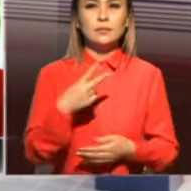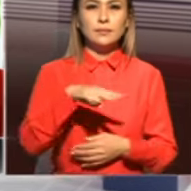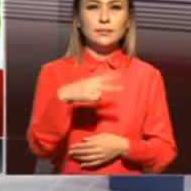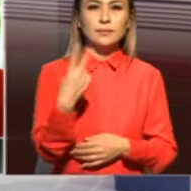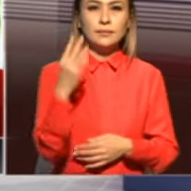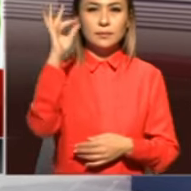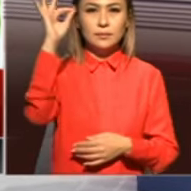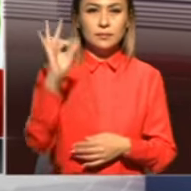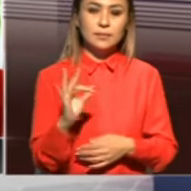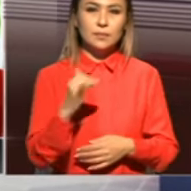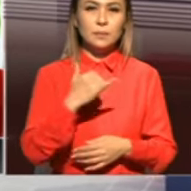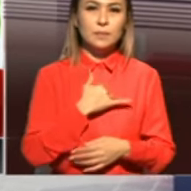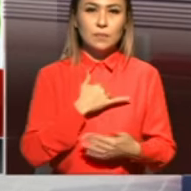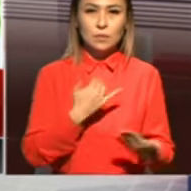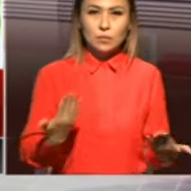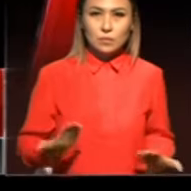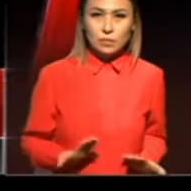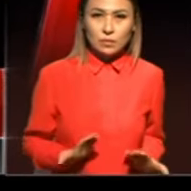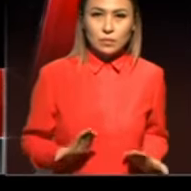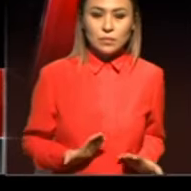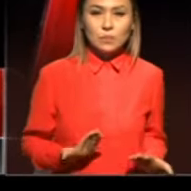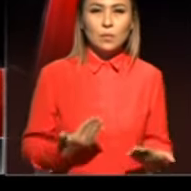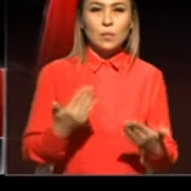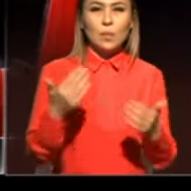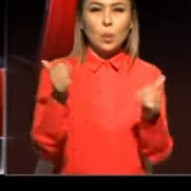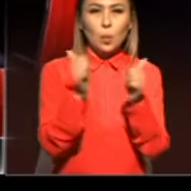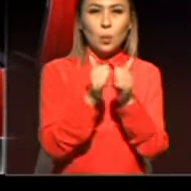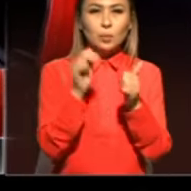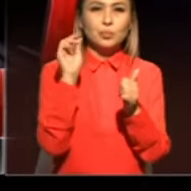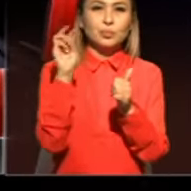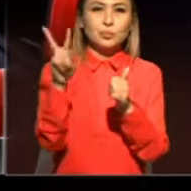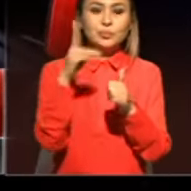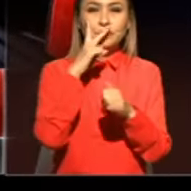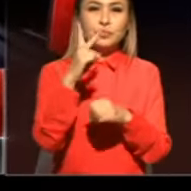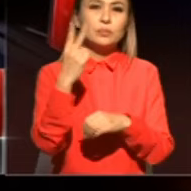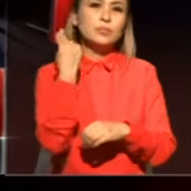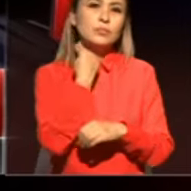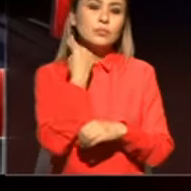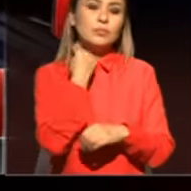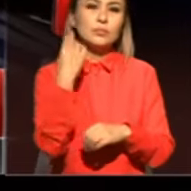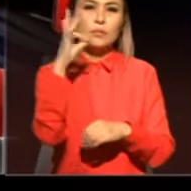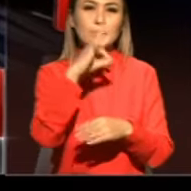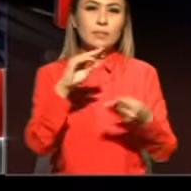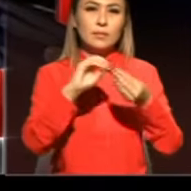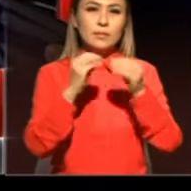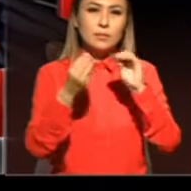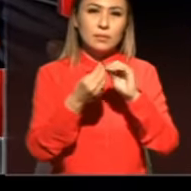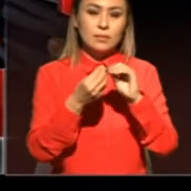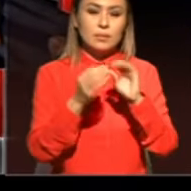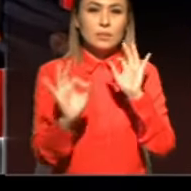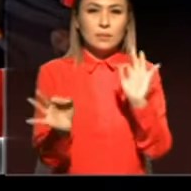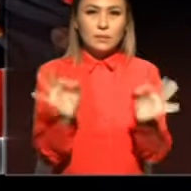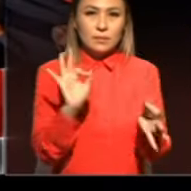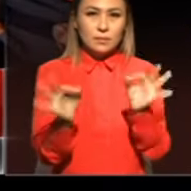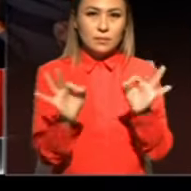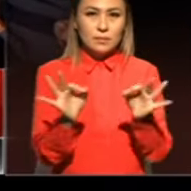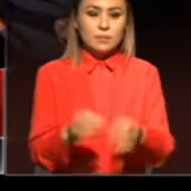22% біздің жағдайымыз көршілерімізге қарағанда қарыз мәселесінде біздің жағдайымыз тәуір деп айтуға болады.